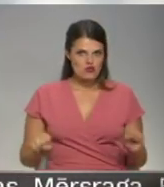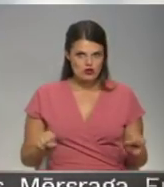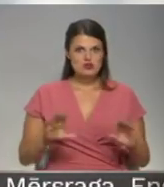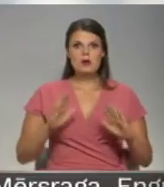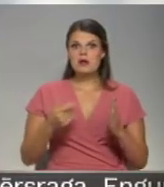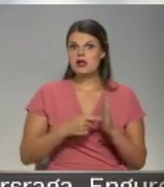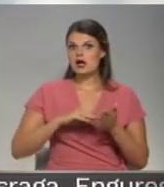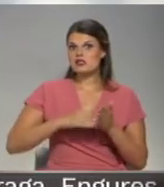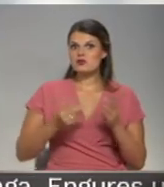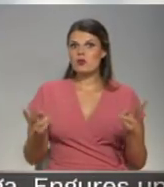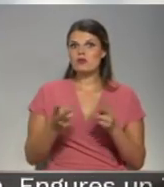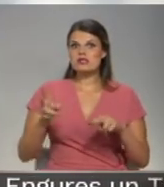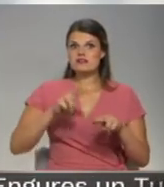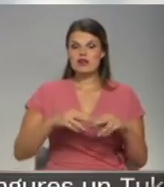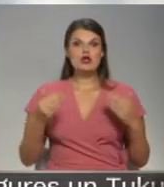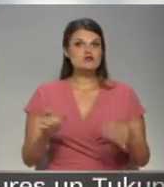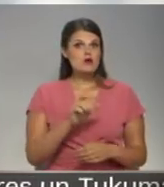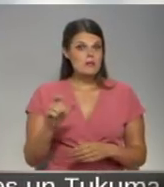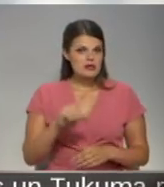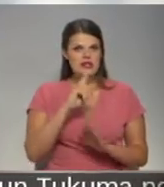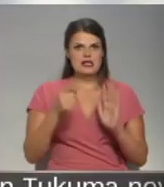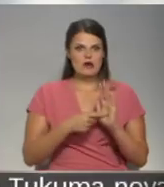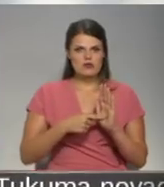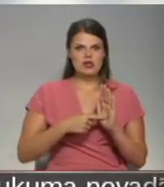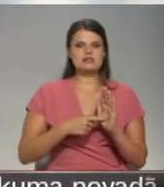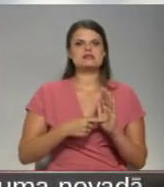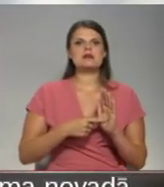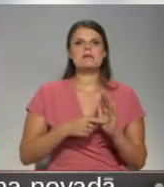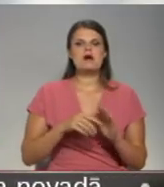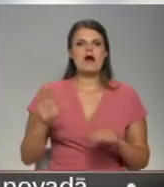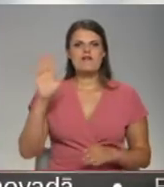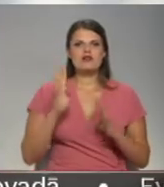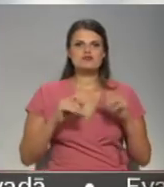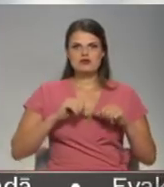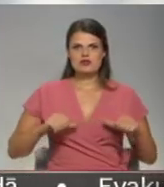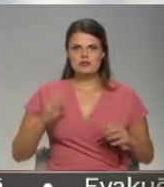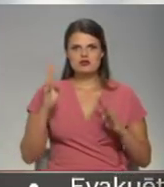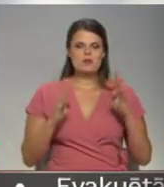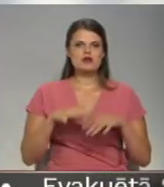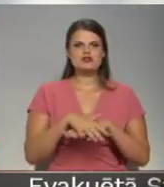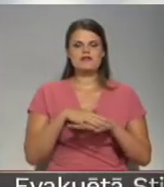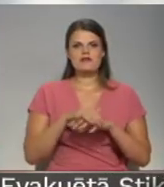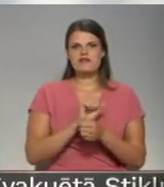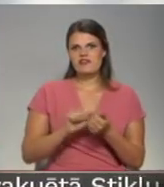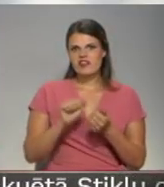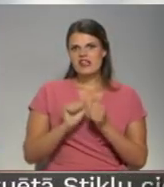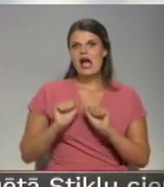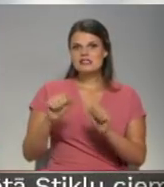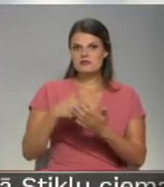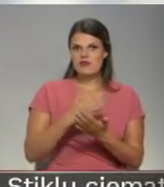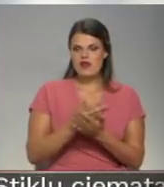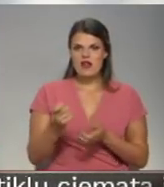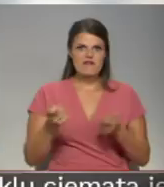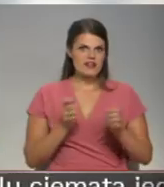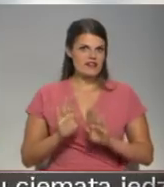Bet kāda situācija ugunsgrēka vietā ir šobrīd, jautāsim Zigmundam Jauņķiķim, valsts meža dienesta meža un vides aizsardzības daļas vadītāja